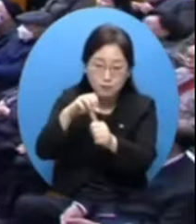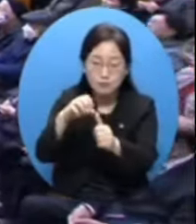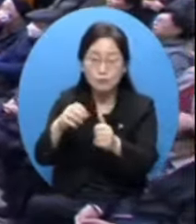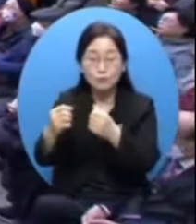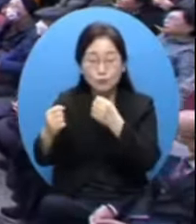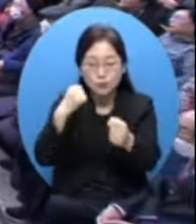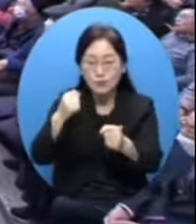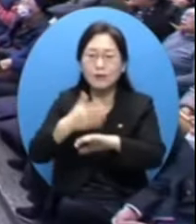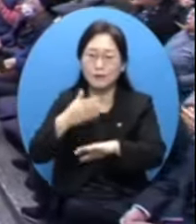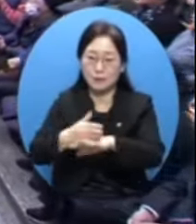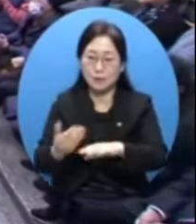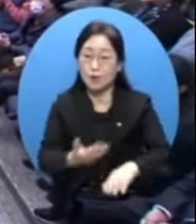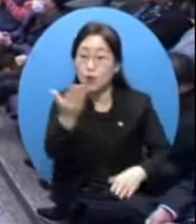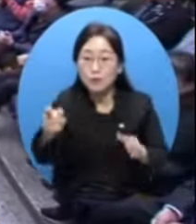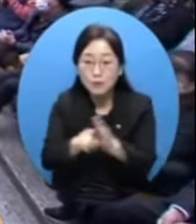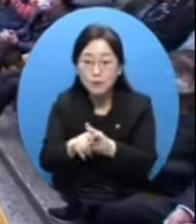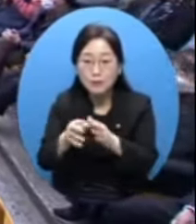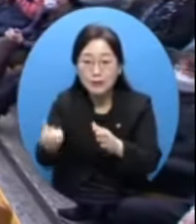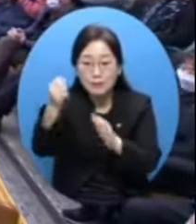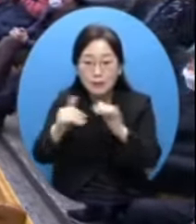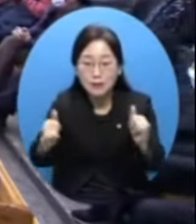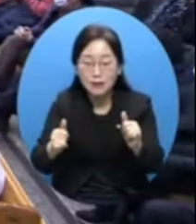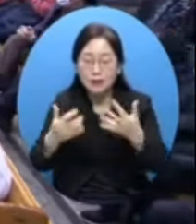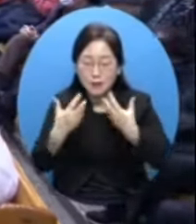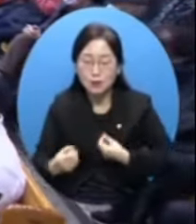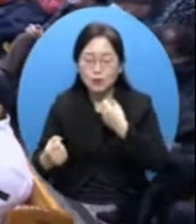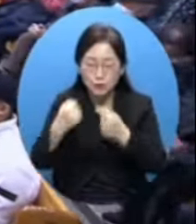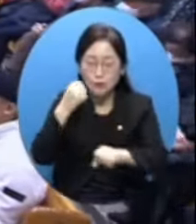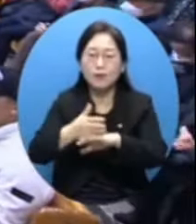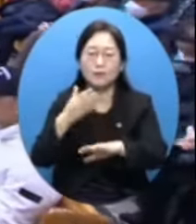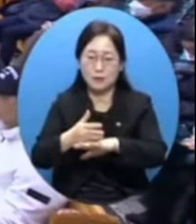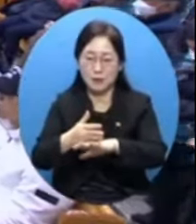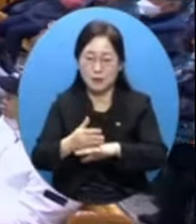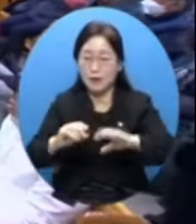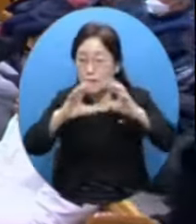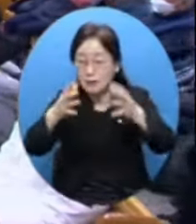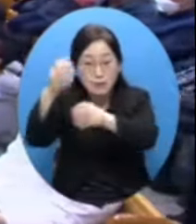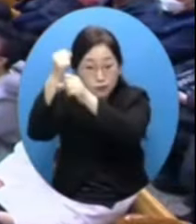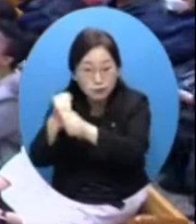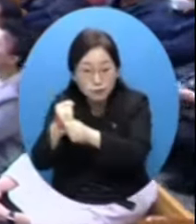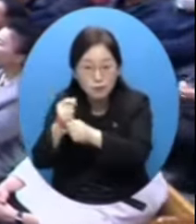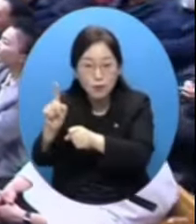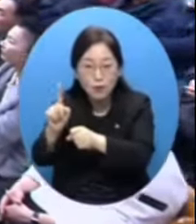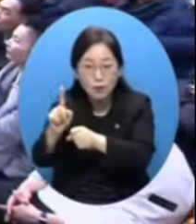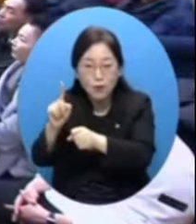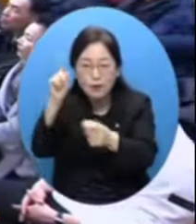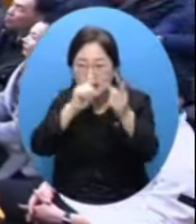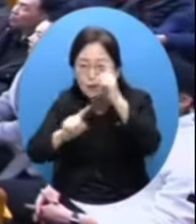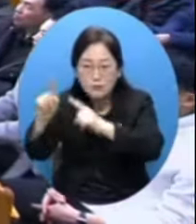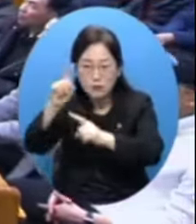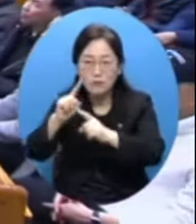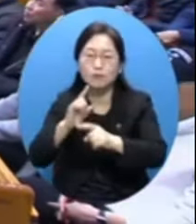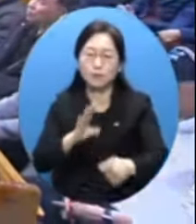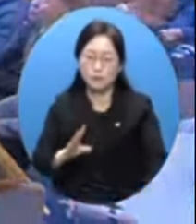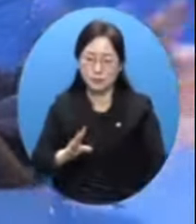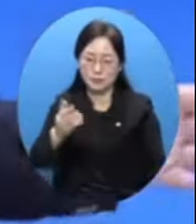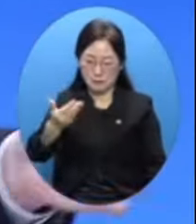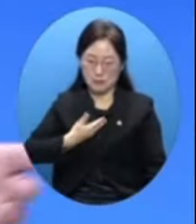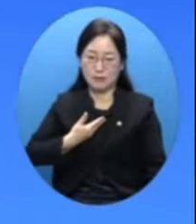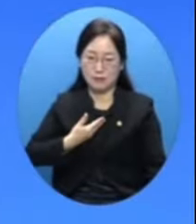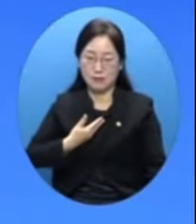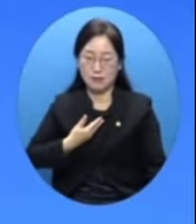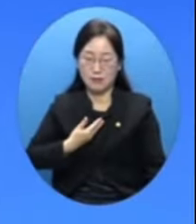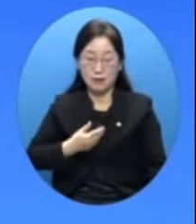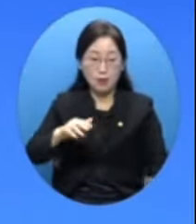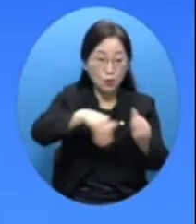믿음의 사람들은 절망의 자리에서 감사하는 것입니다. 여러분, 세상을 의지하면 우리가 당하는 것은 상처밖에 없습니다. 환경도